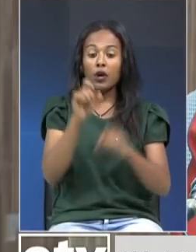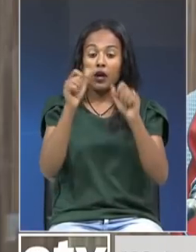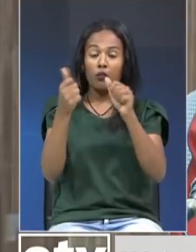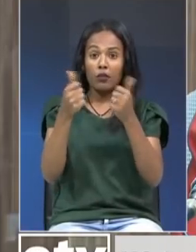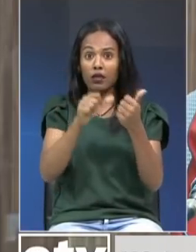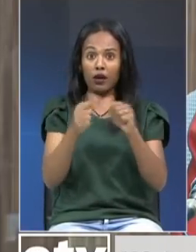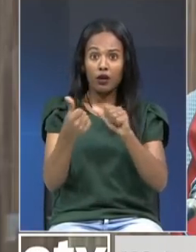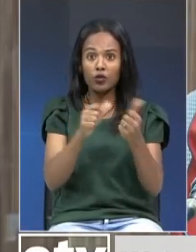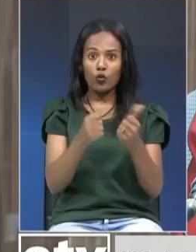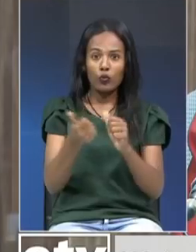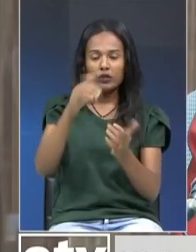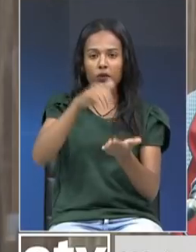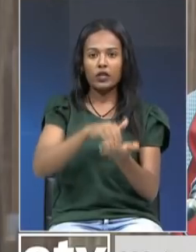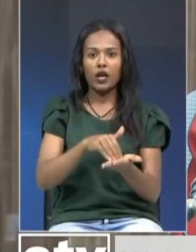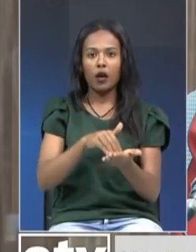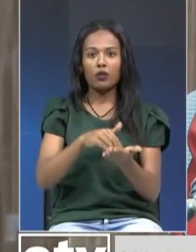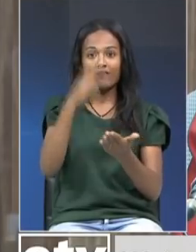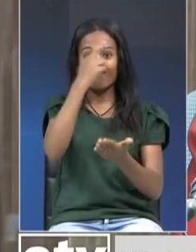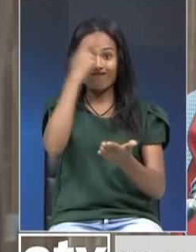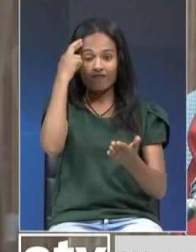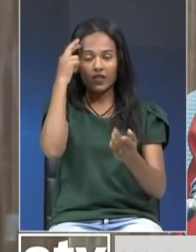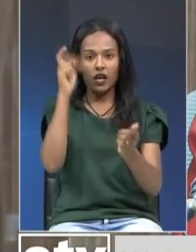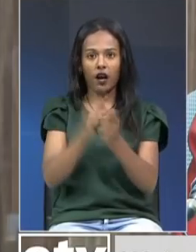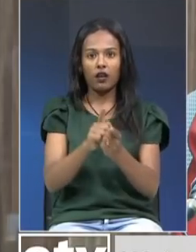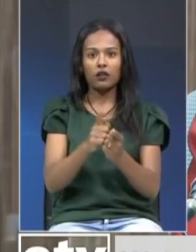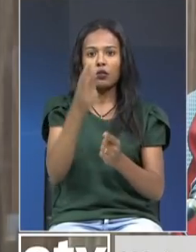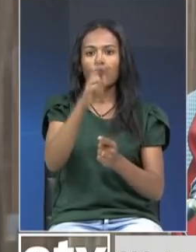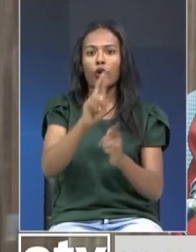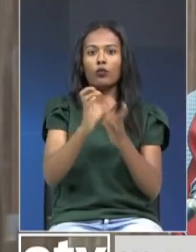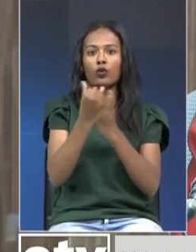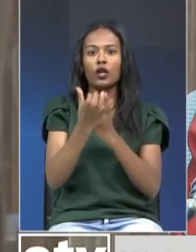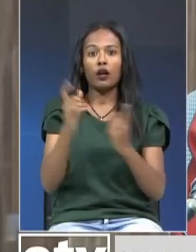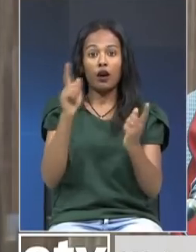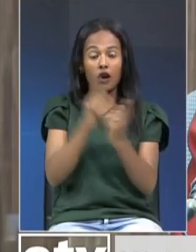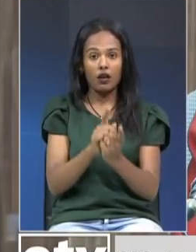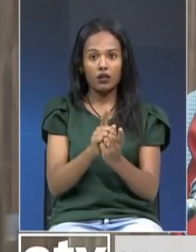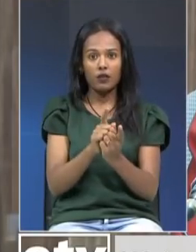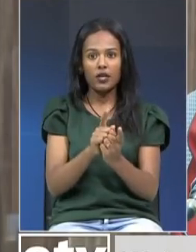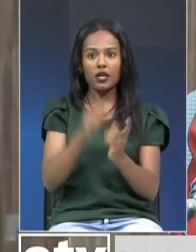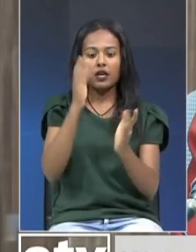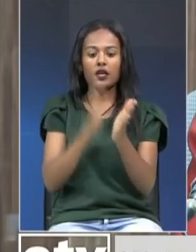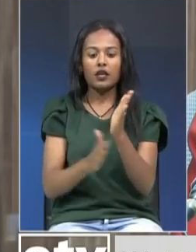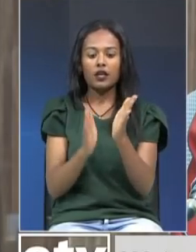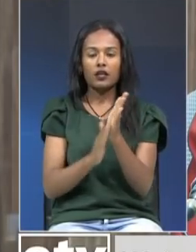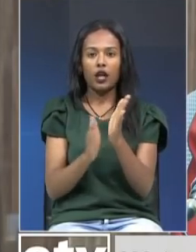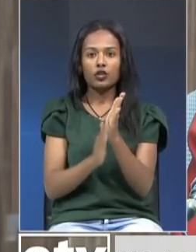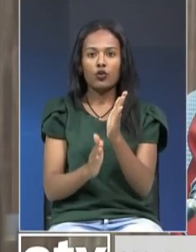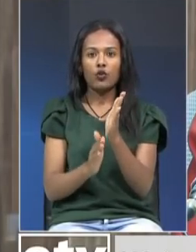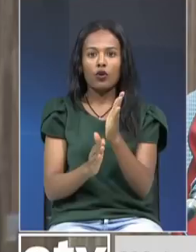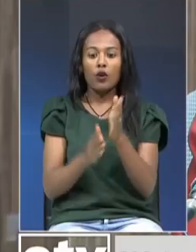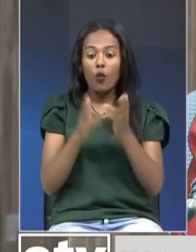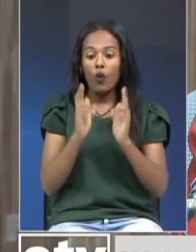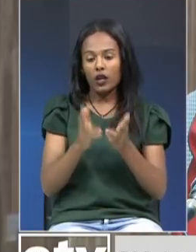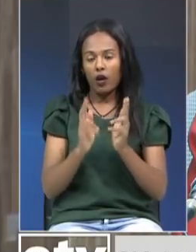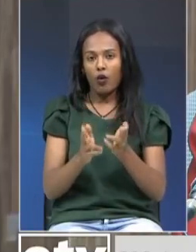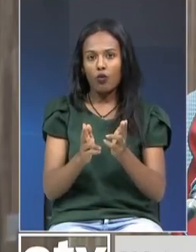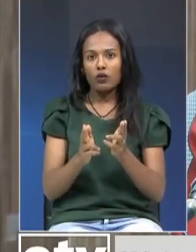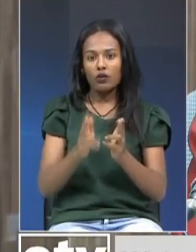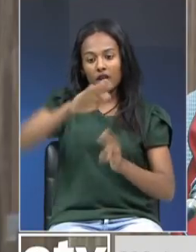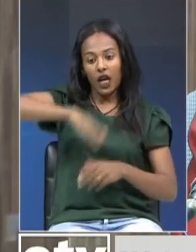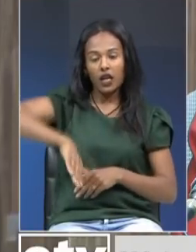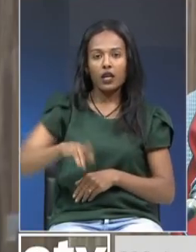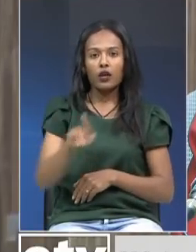በሚጠረጠሩበት ድጋሚ ኬዝ ካጋጠመን ወይም ሁኔታ ካጋጠመን ይቅርታቸው ወዲያውኑ ቀሪ